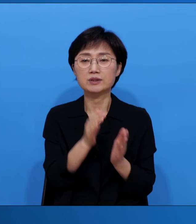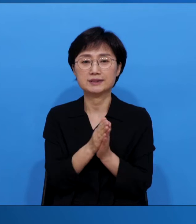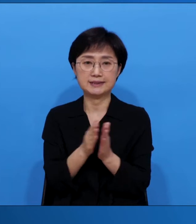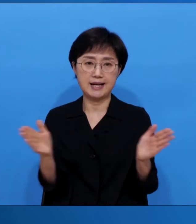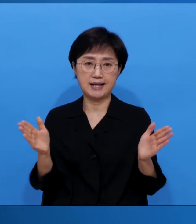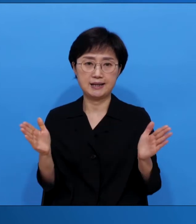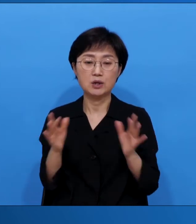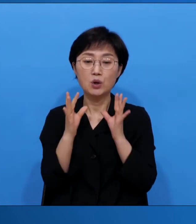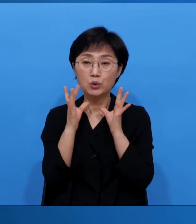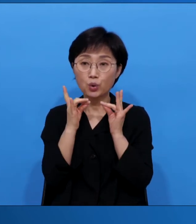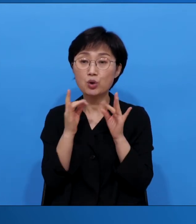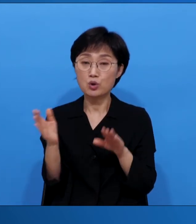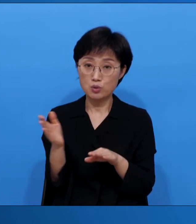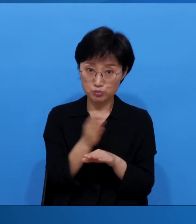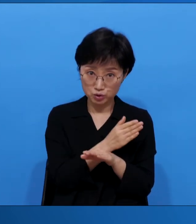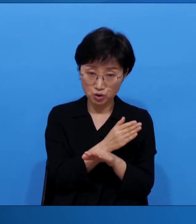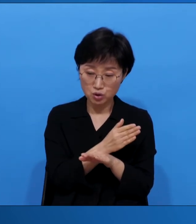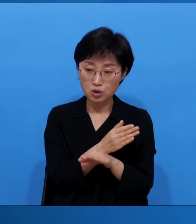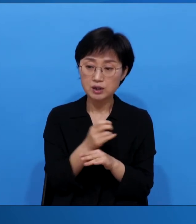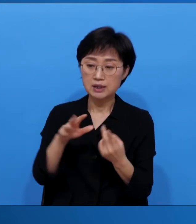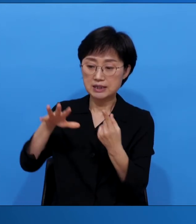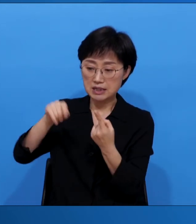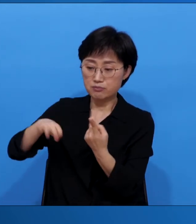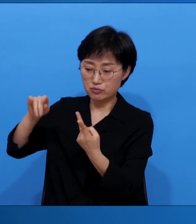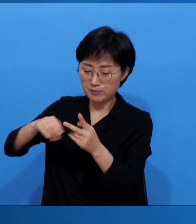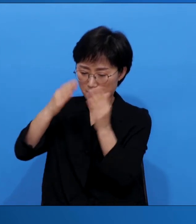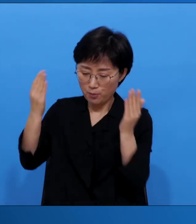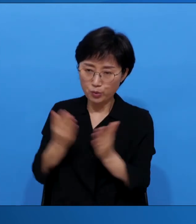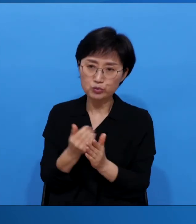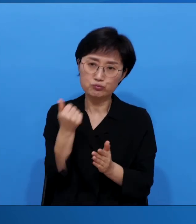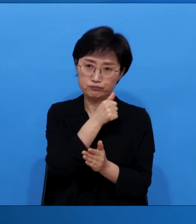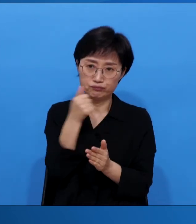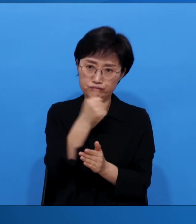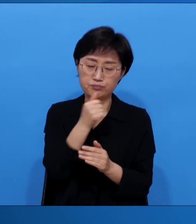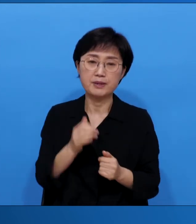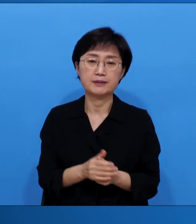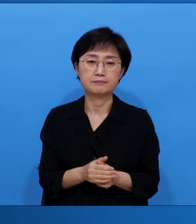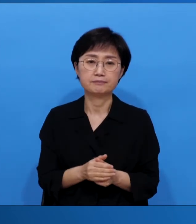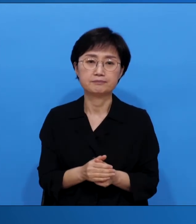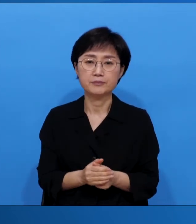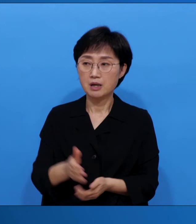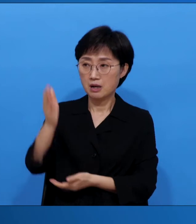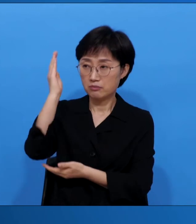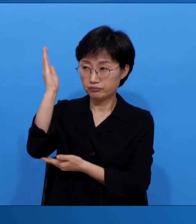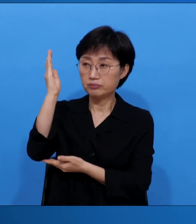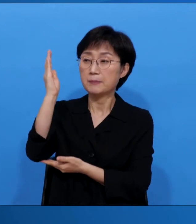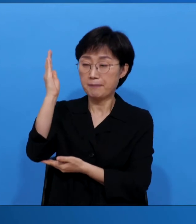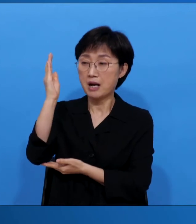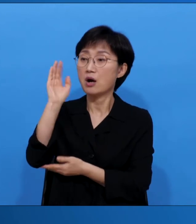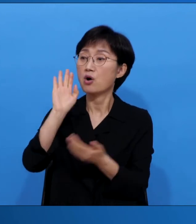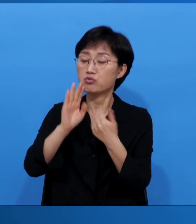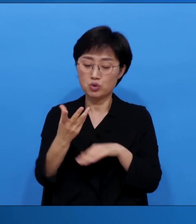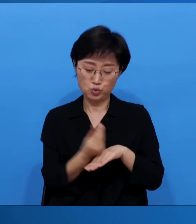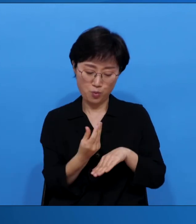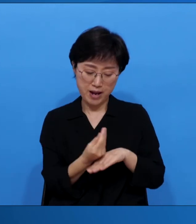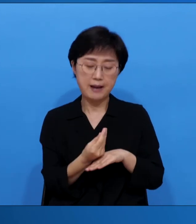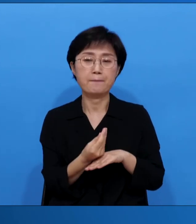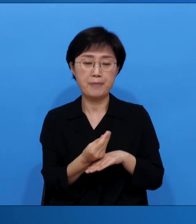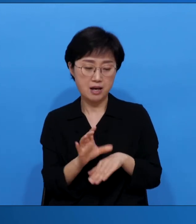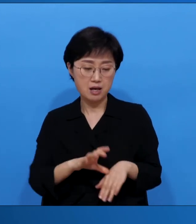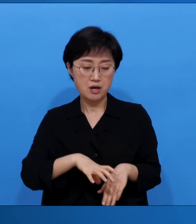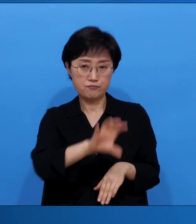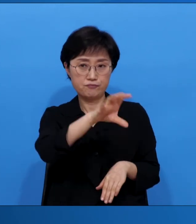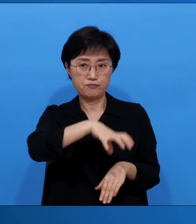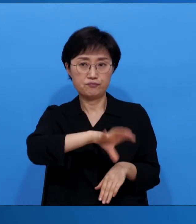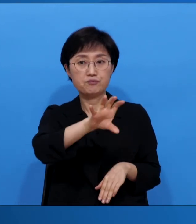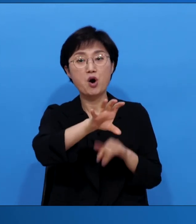핵심을 시작으로 주일 1부와 2부 메시지까지 통역됩니다. 말씀이 선포된 후 더빙돼